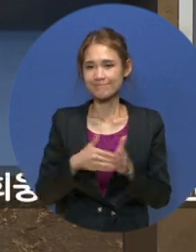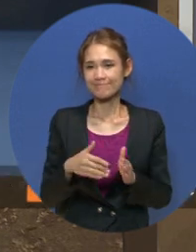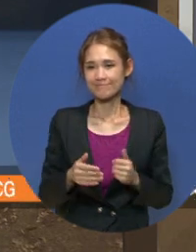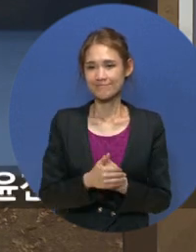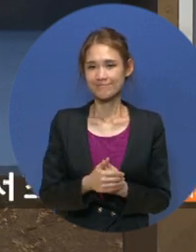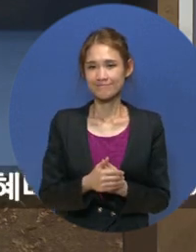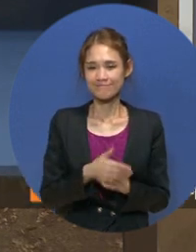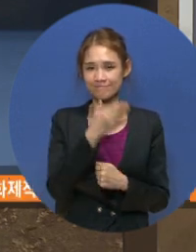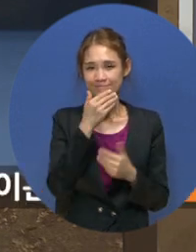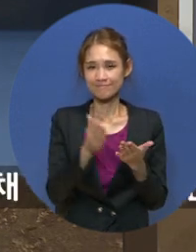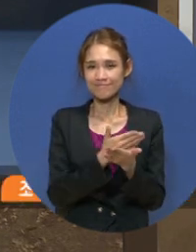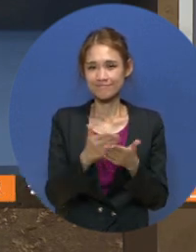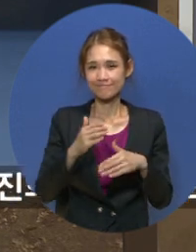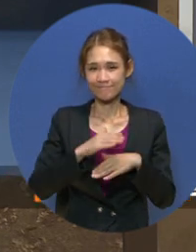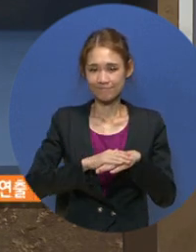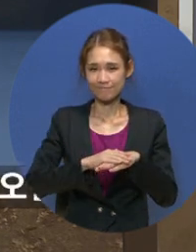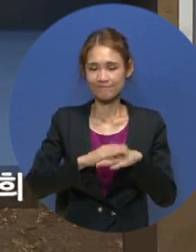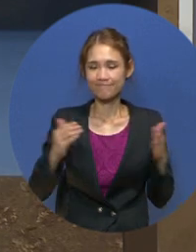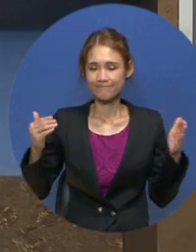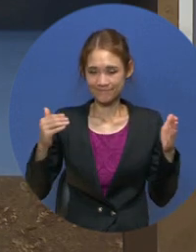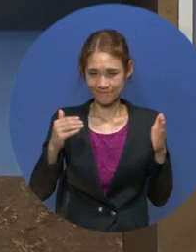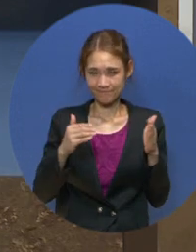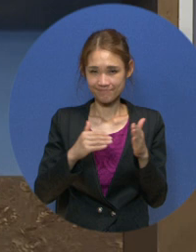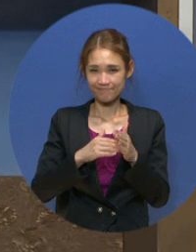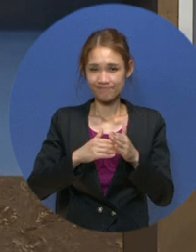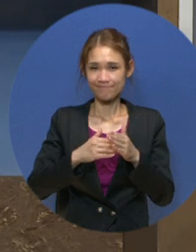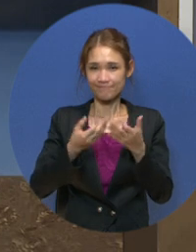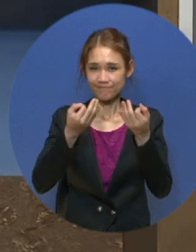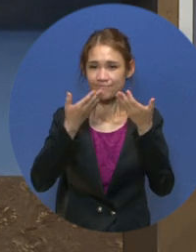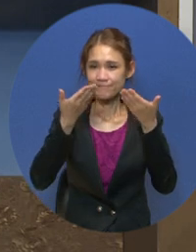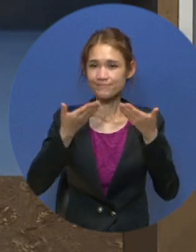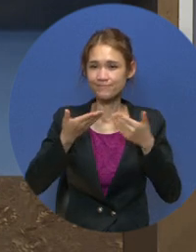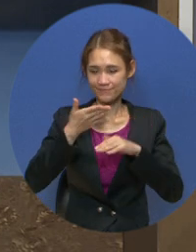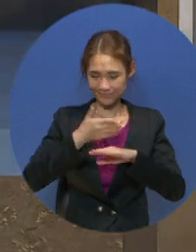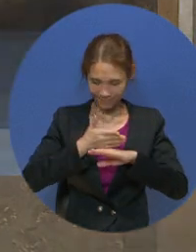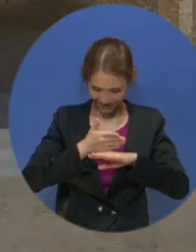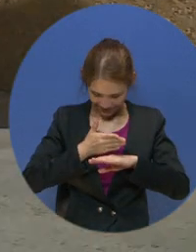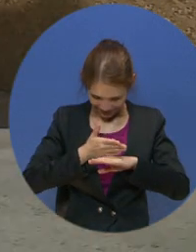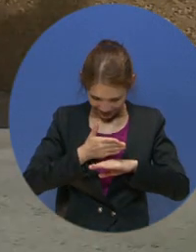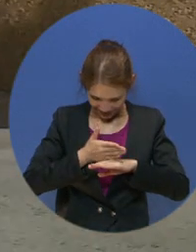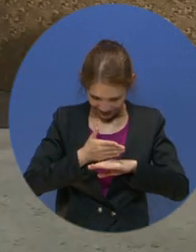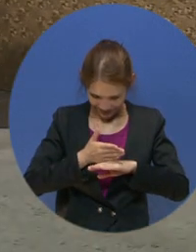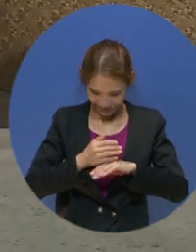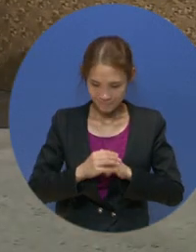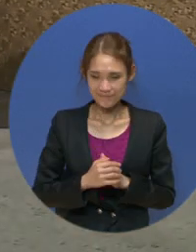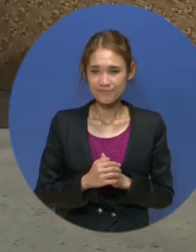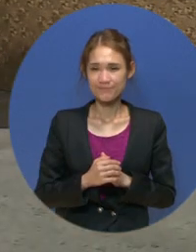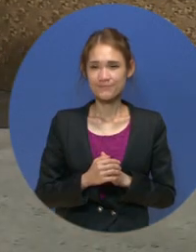나눴습니다. 행복나눔지킴이 오늘은 여기까지입니다. 시청해주신 여러분, 감사합니다.